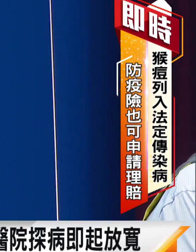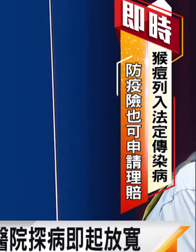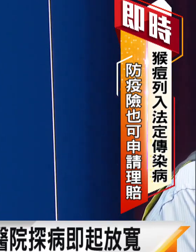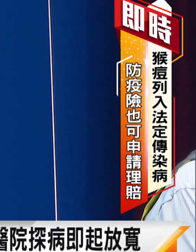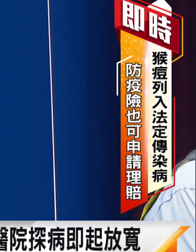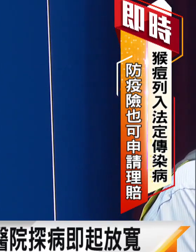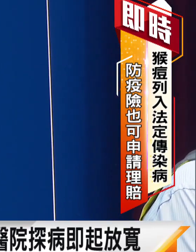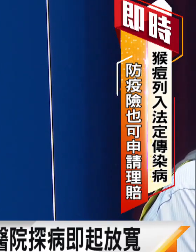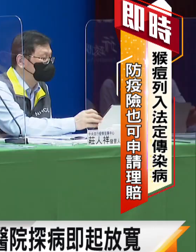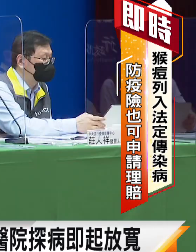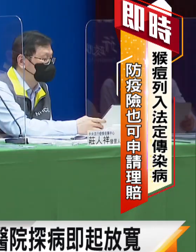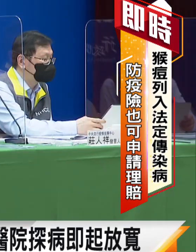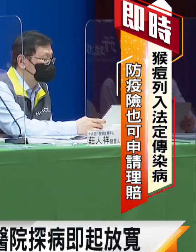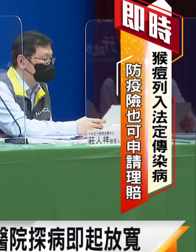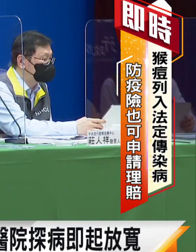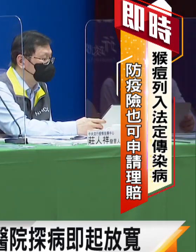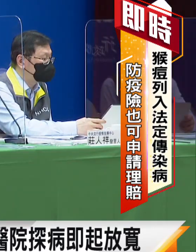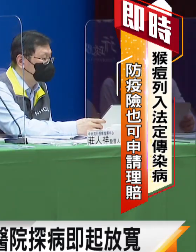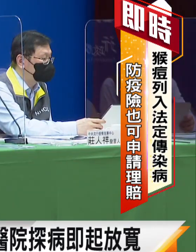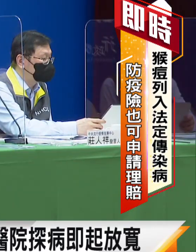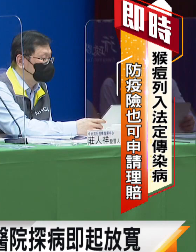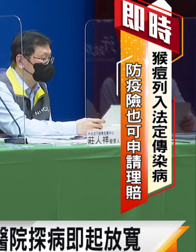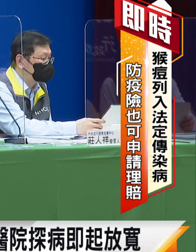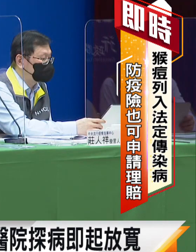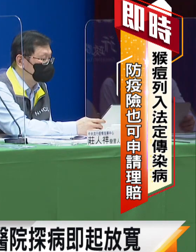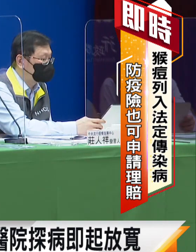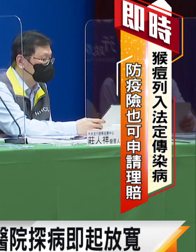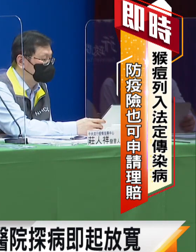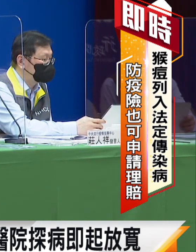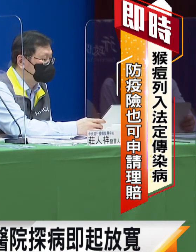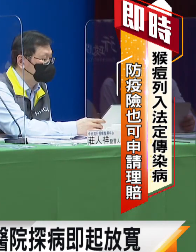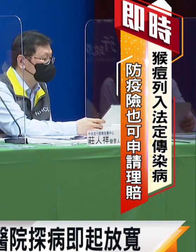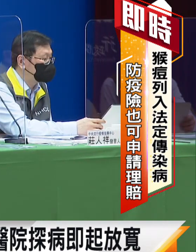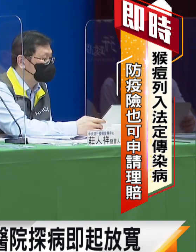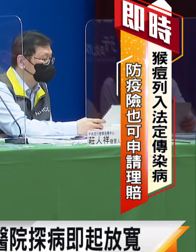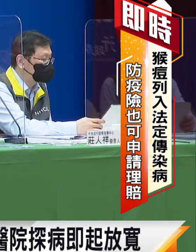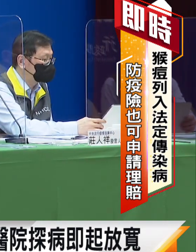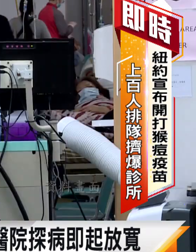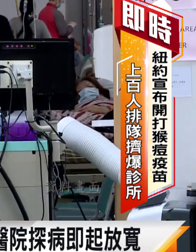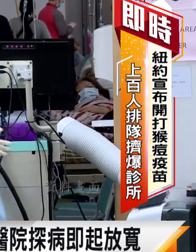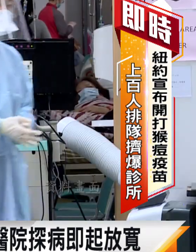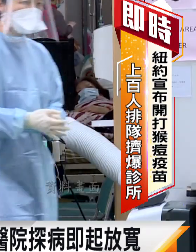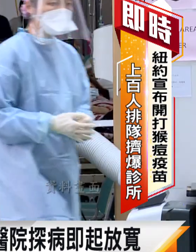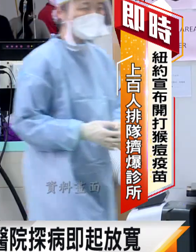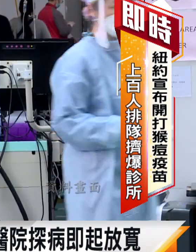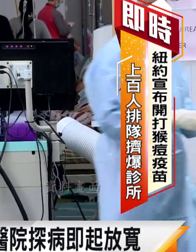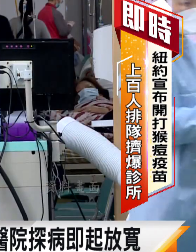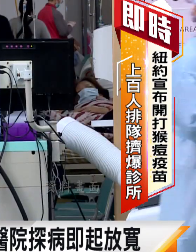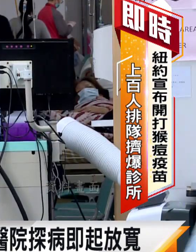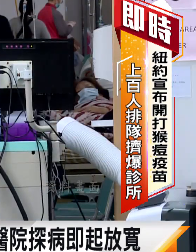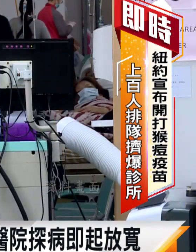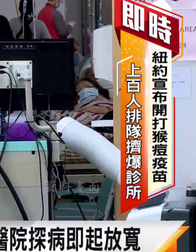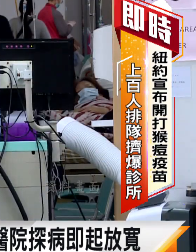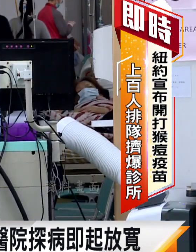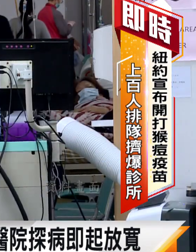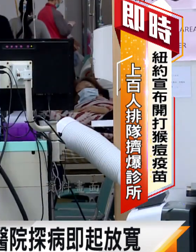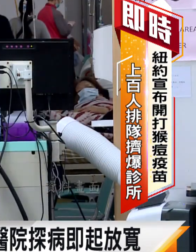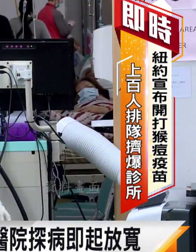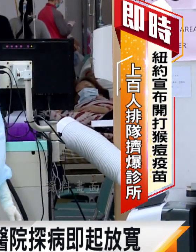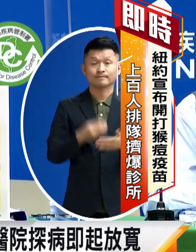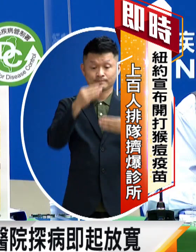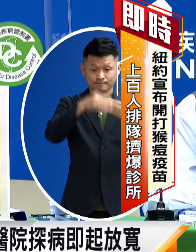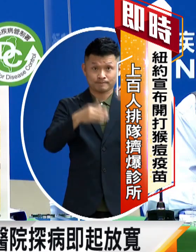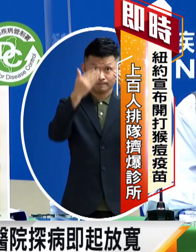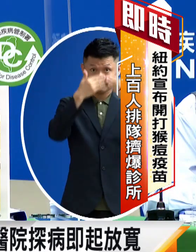于现身记者会，更一口气宣布多项新政策，6月24号起全国医院和长照机构探病措施将放